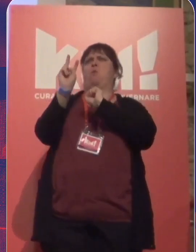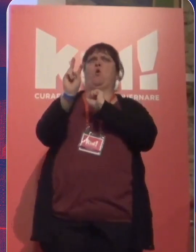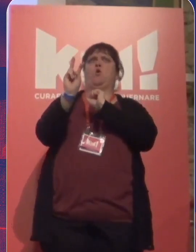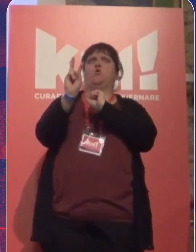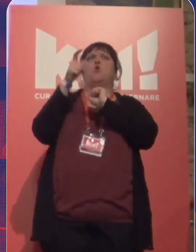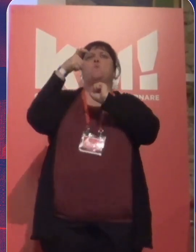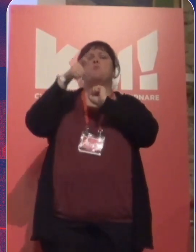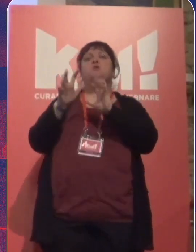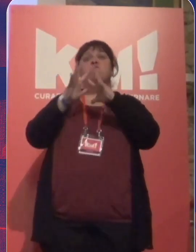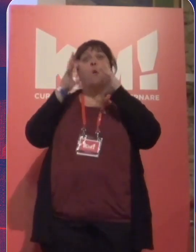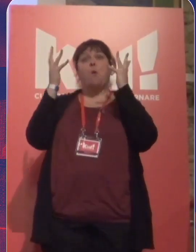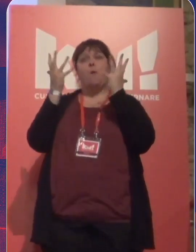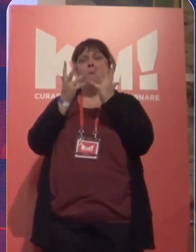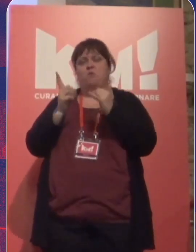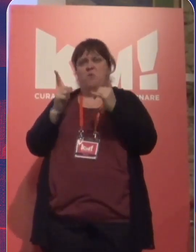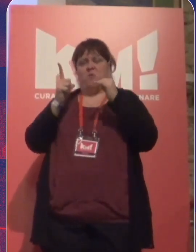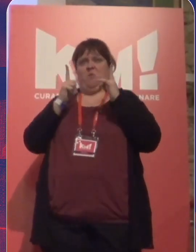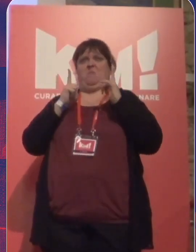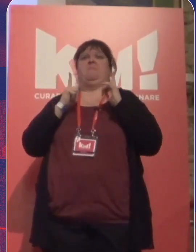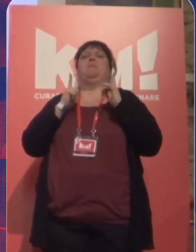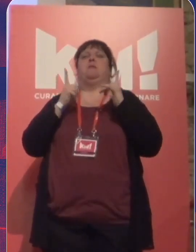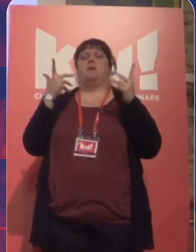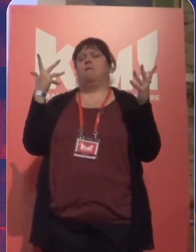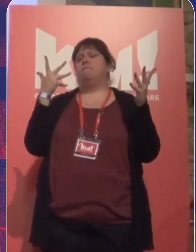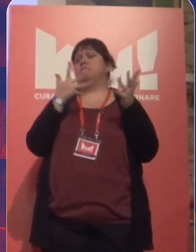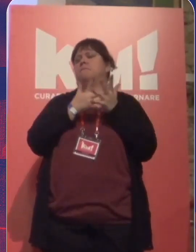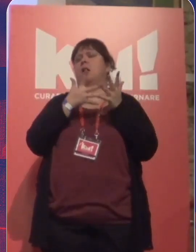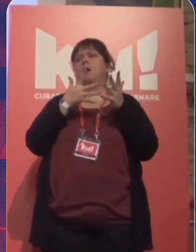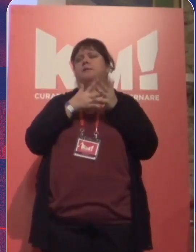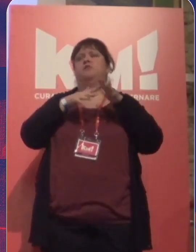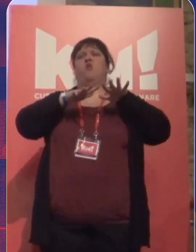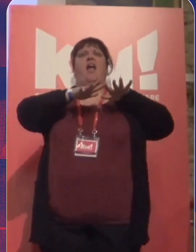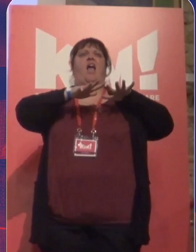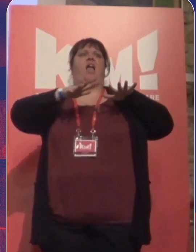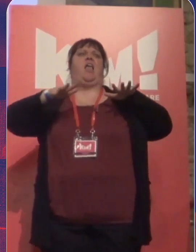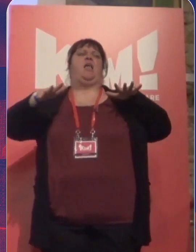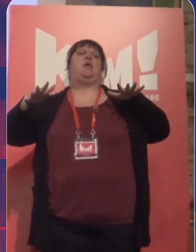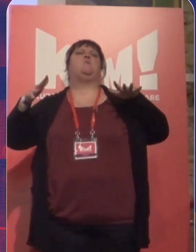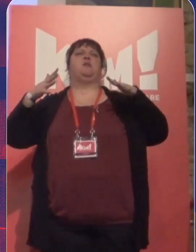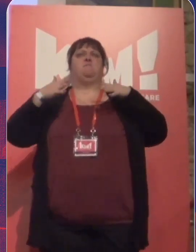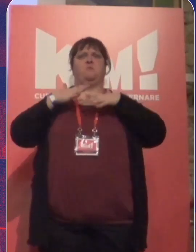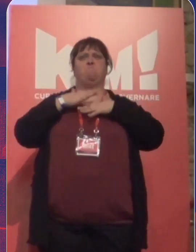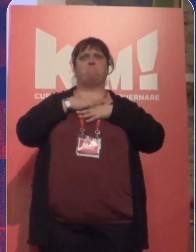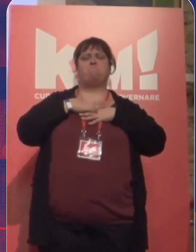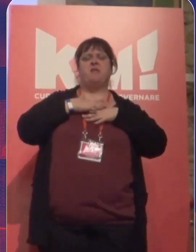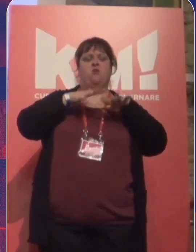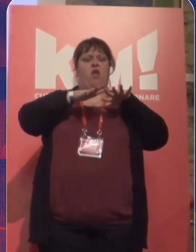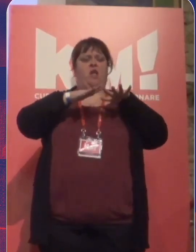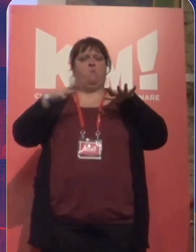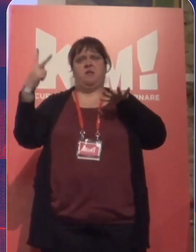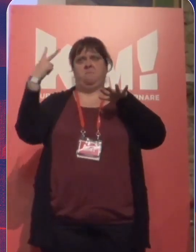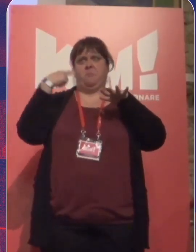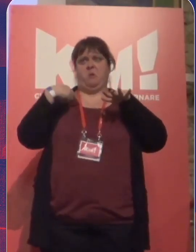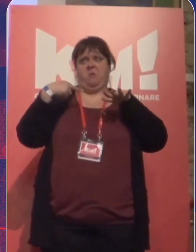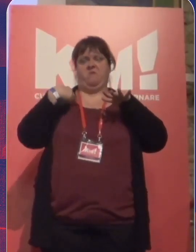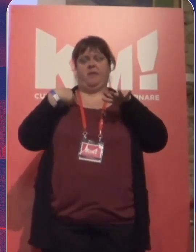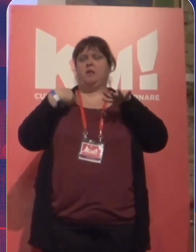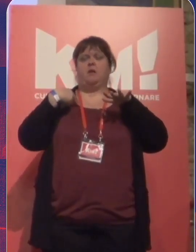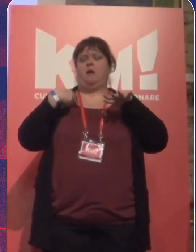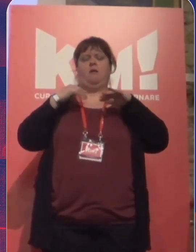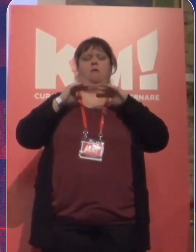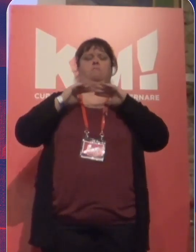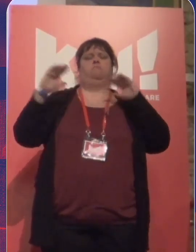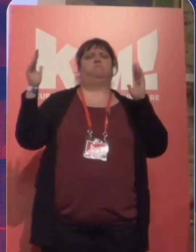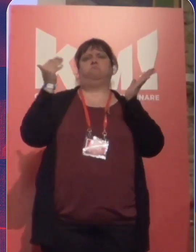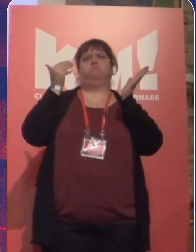interna all'apparato perturba la vita la espone al rischio al rischio